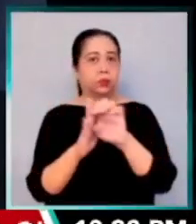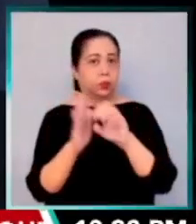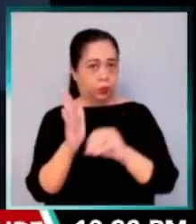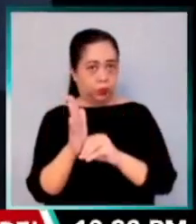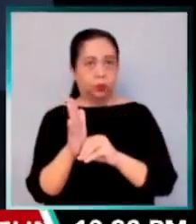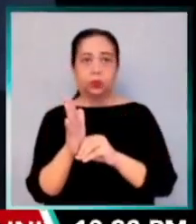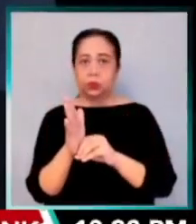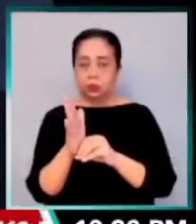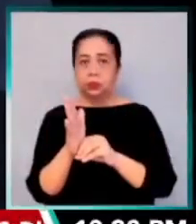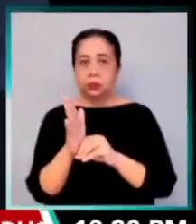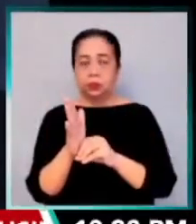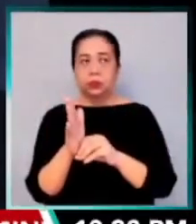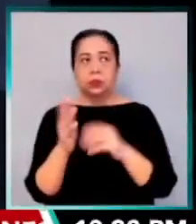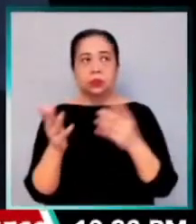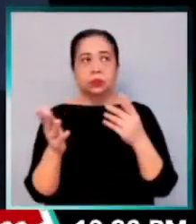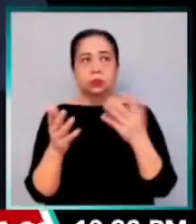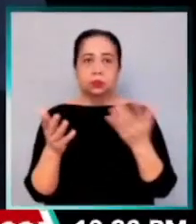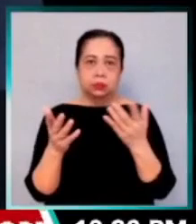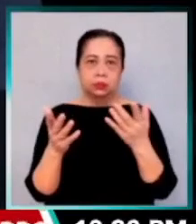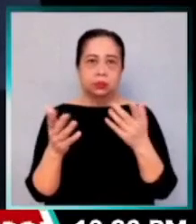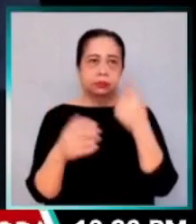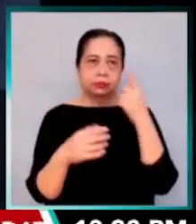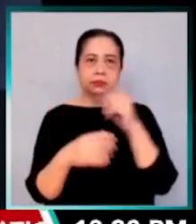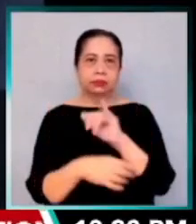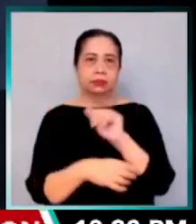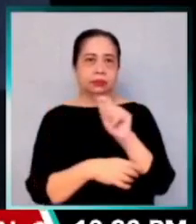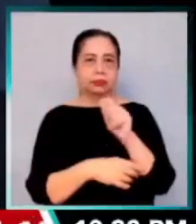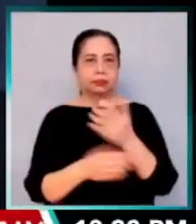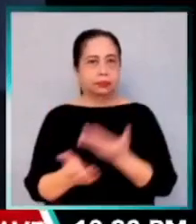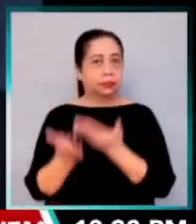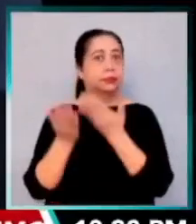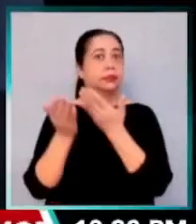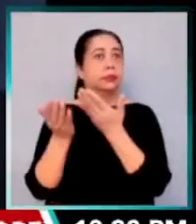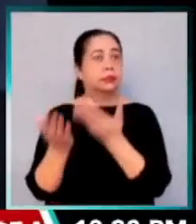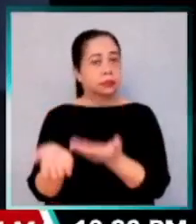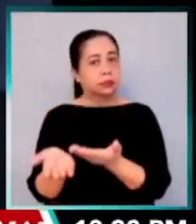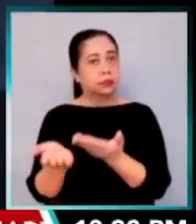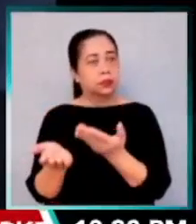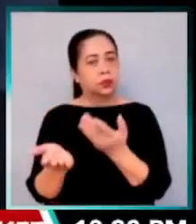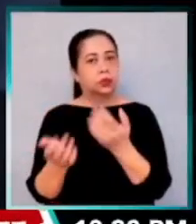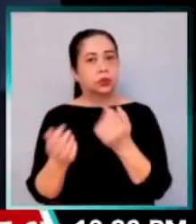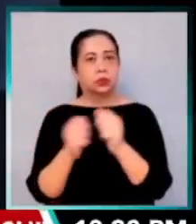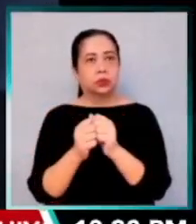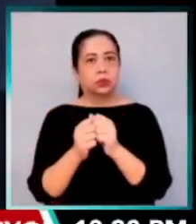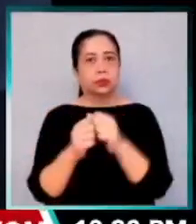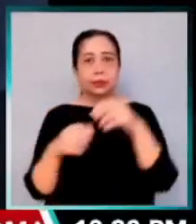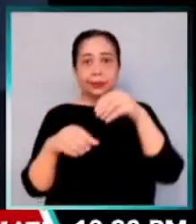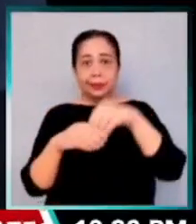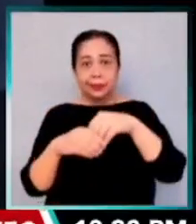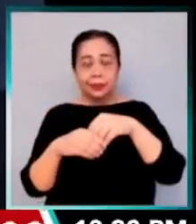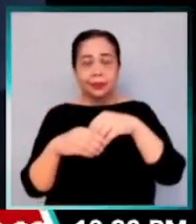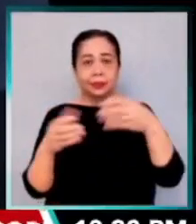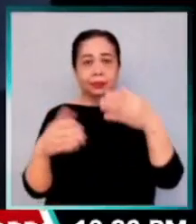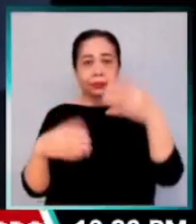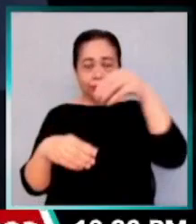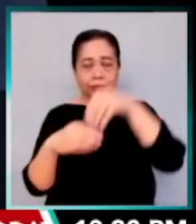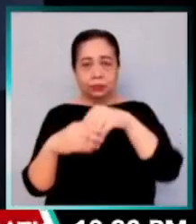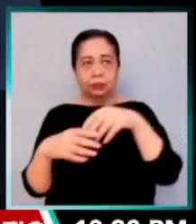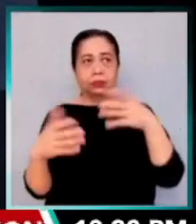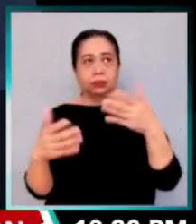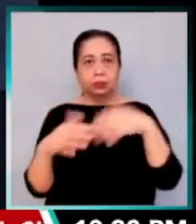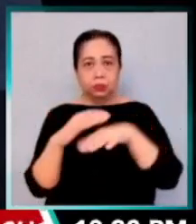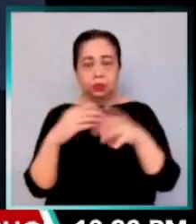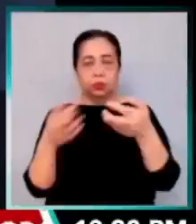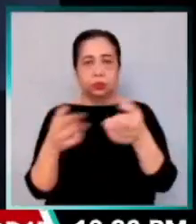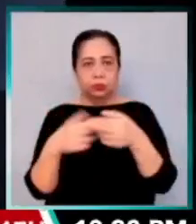order per the IATF recommendation to make indoor mask wearing also